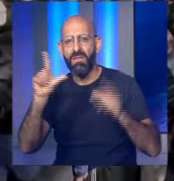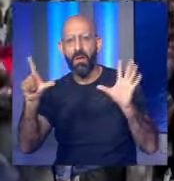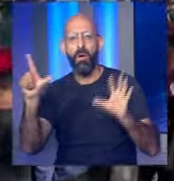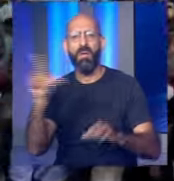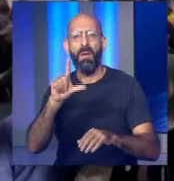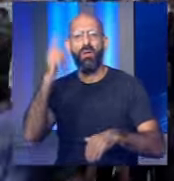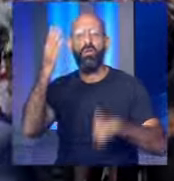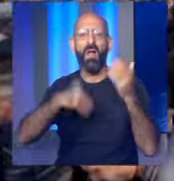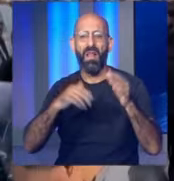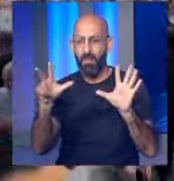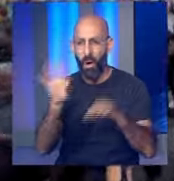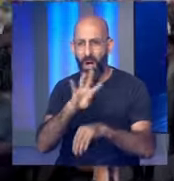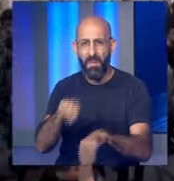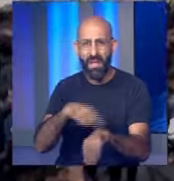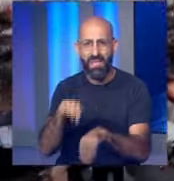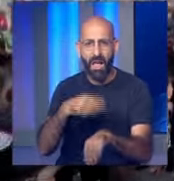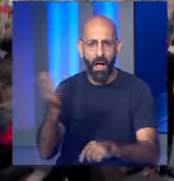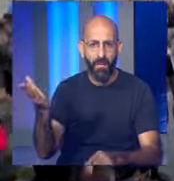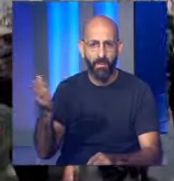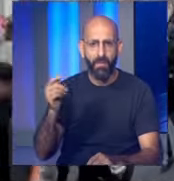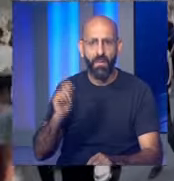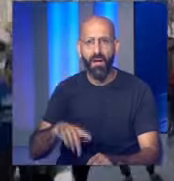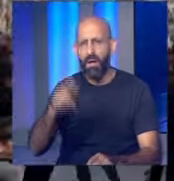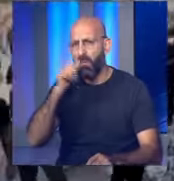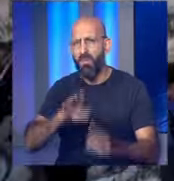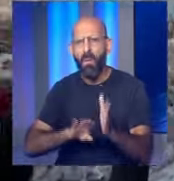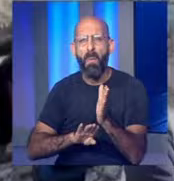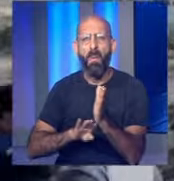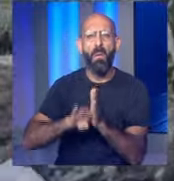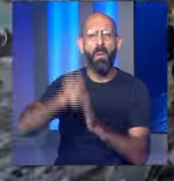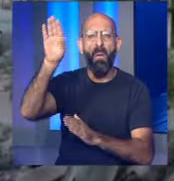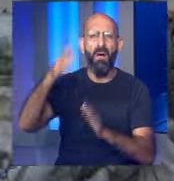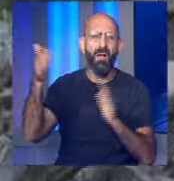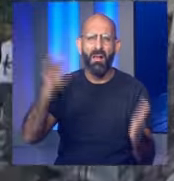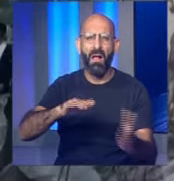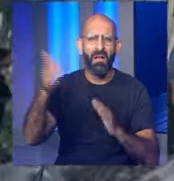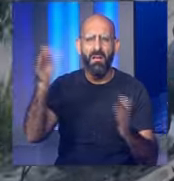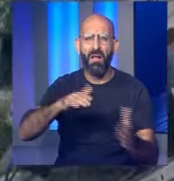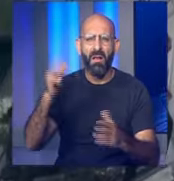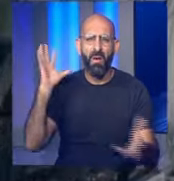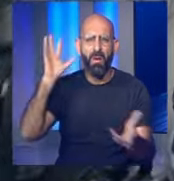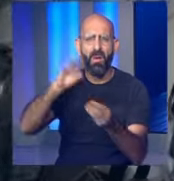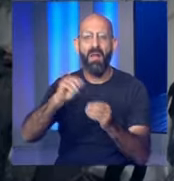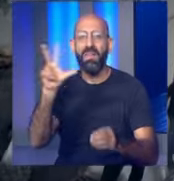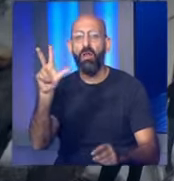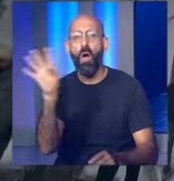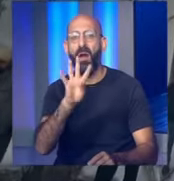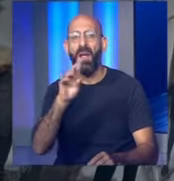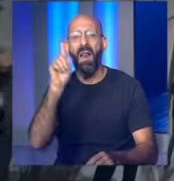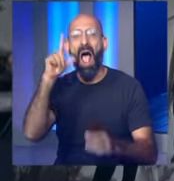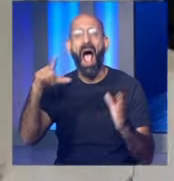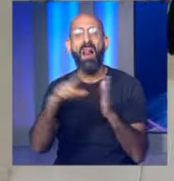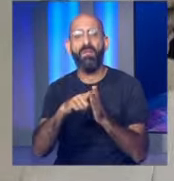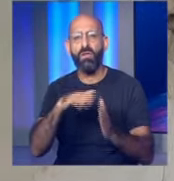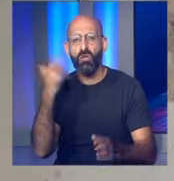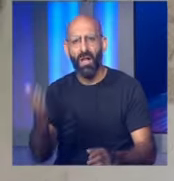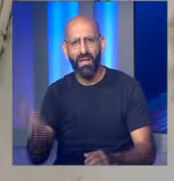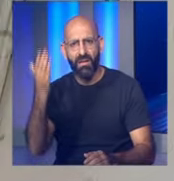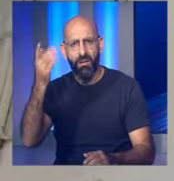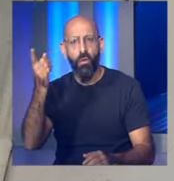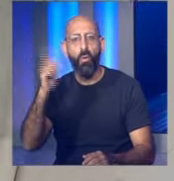96 شهيدا و277 مصابا خلال 48 ساعة، مؤكدة ارتفاع عدد ضحايا العدوان إلى أكثر